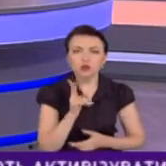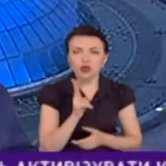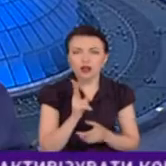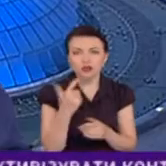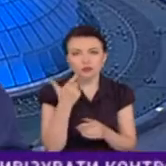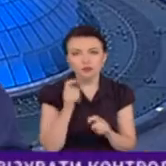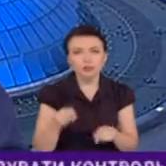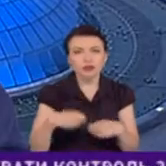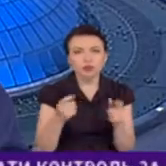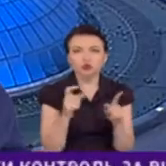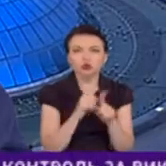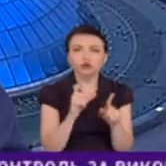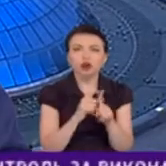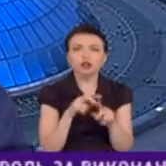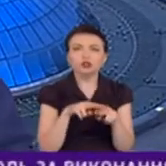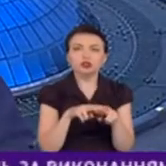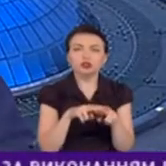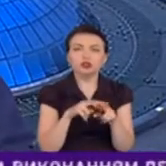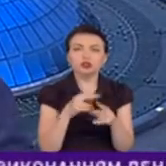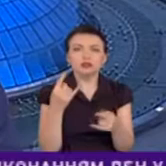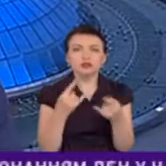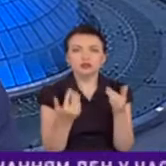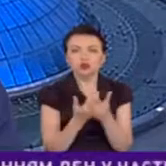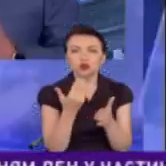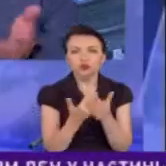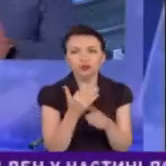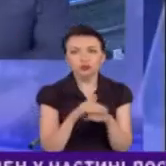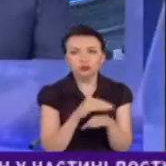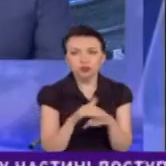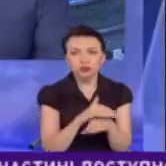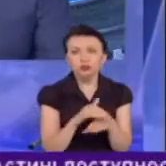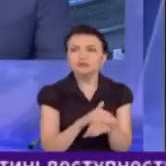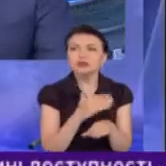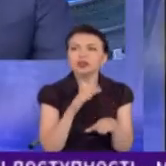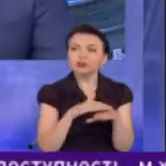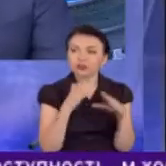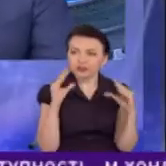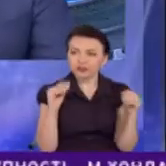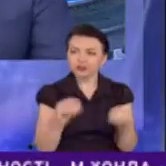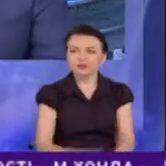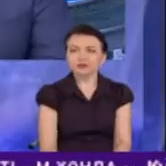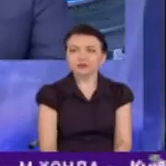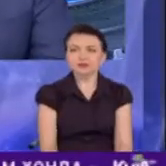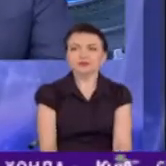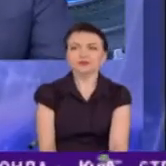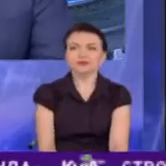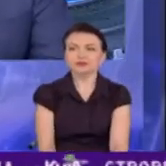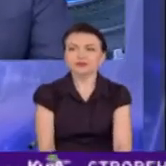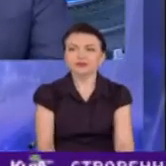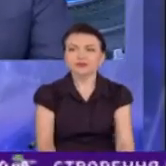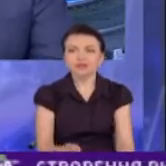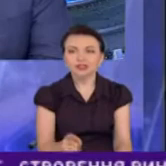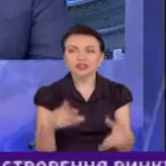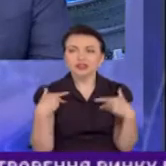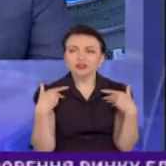слово столичним телевізійним новинам. Будь ласка, колеги. Добрий вечір. Дякую, добрий вечір. Вітання паралельній